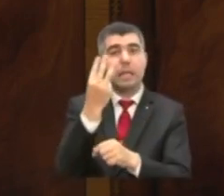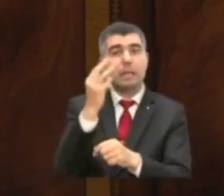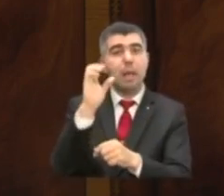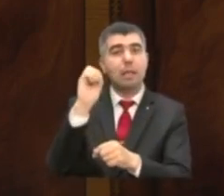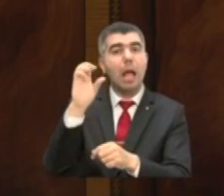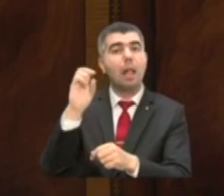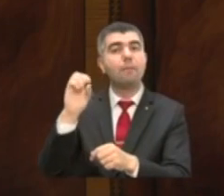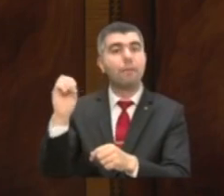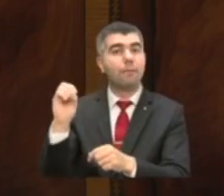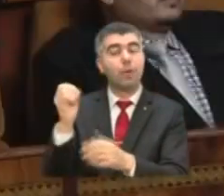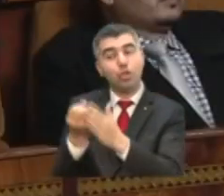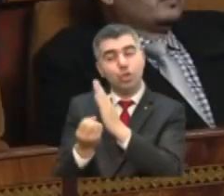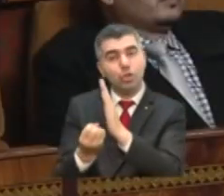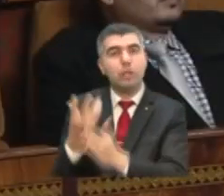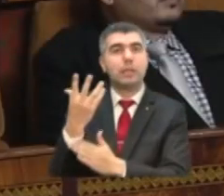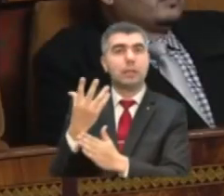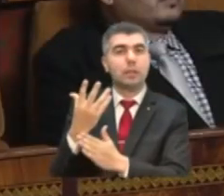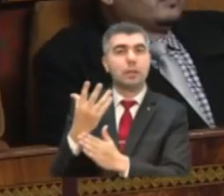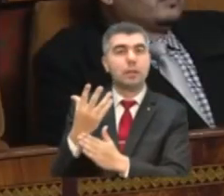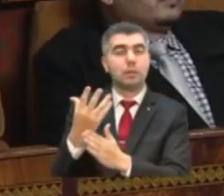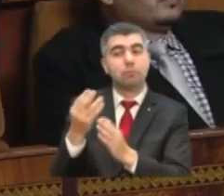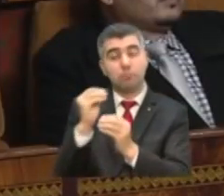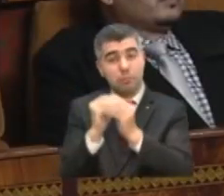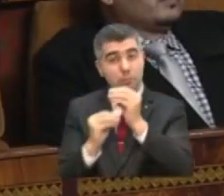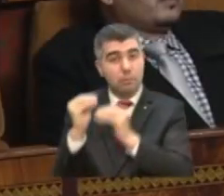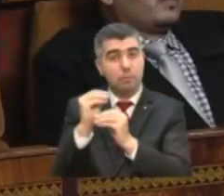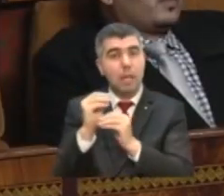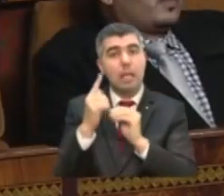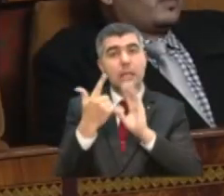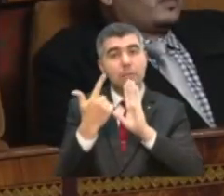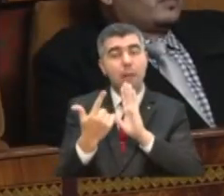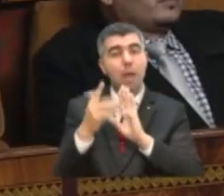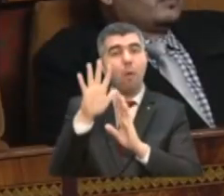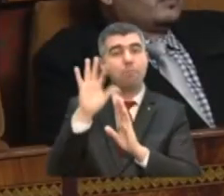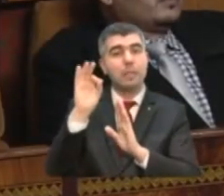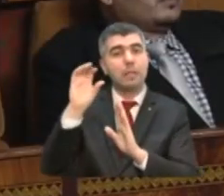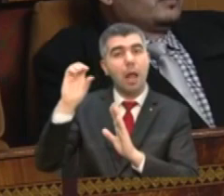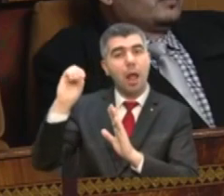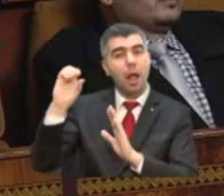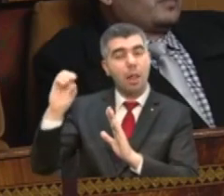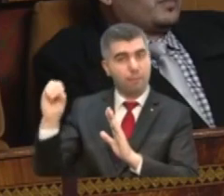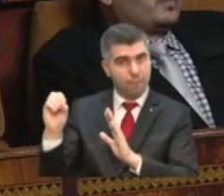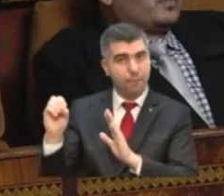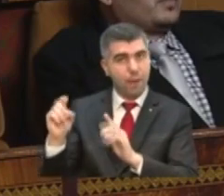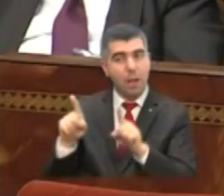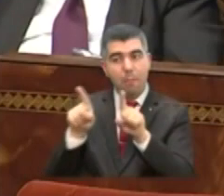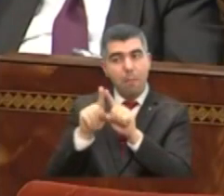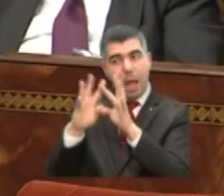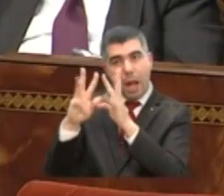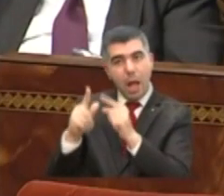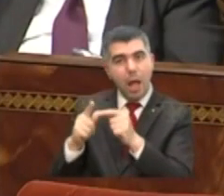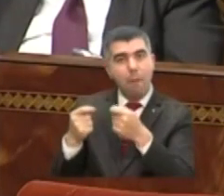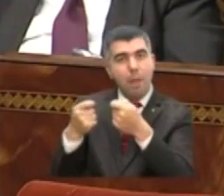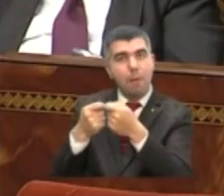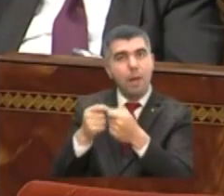متدرب جديد باش يقفز الرقم 750 ألف، وهذا رقم غير مسبوق أيضا،